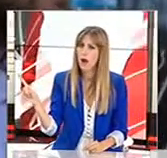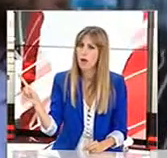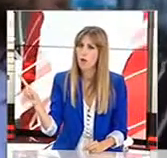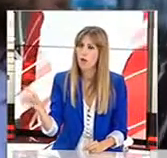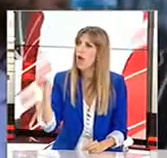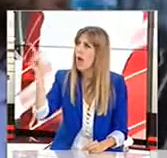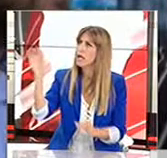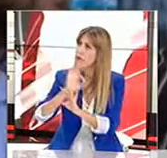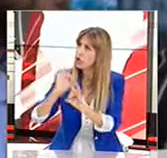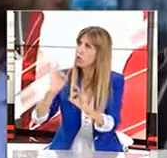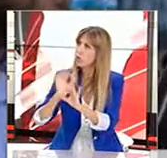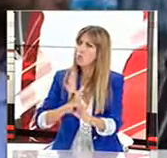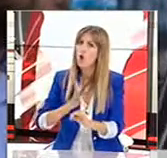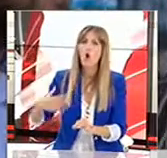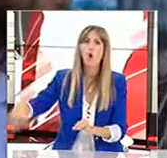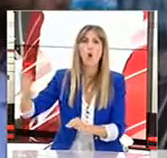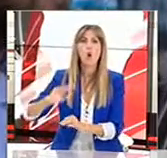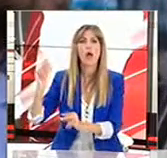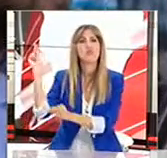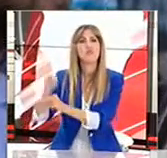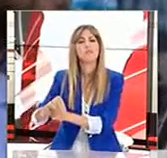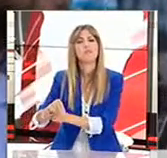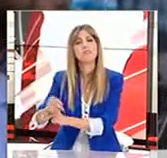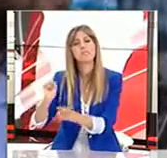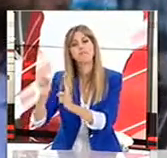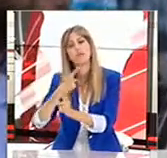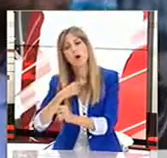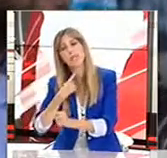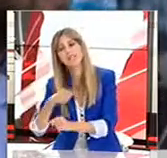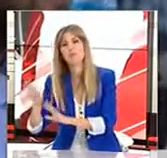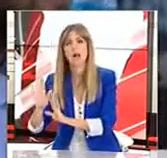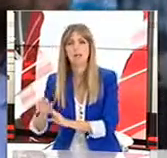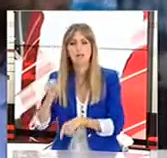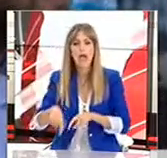συμφωνία, όπως σας ζητά σήμερα και η Κυριακάτικη Δημοκρατία? Ευχαριστώ.